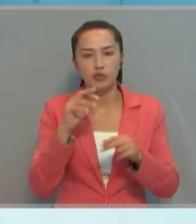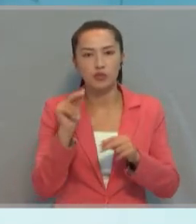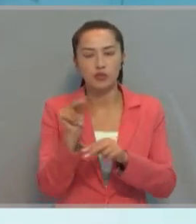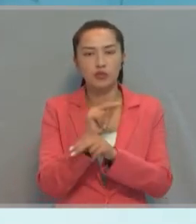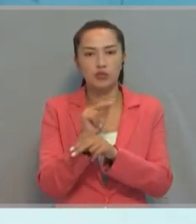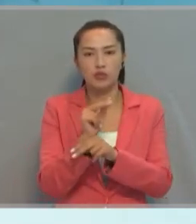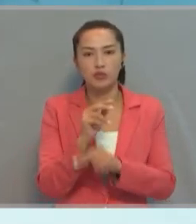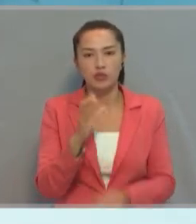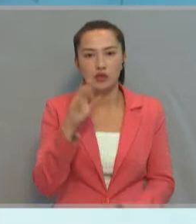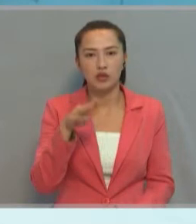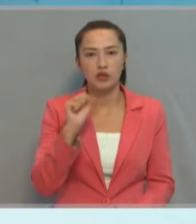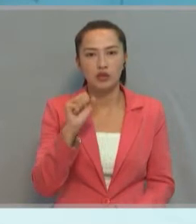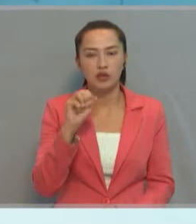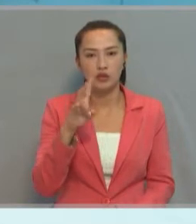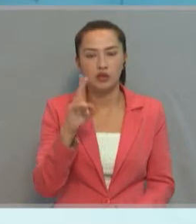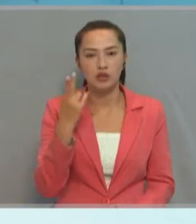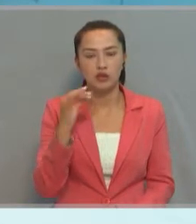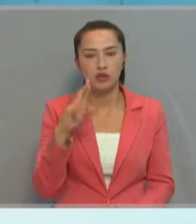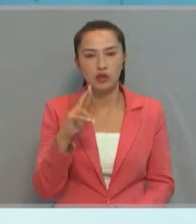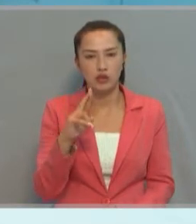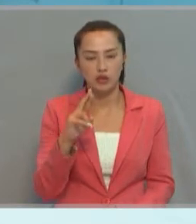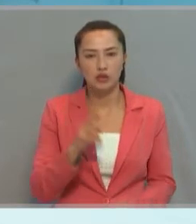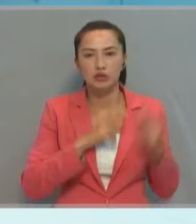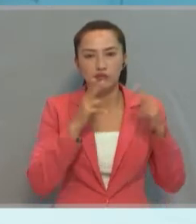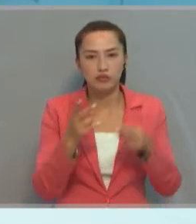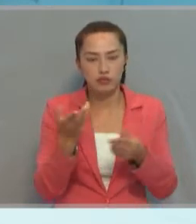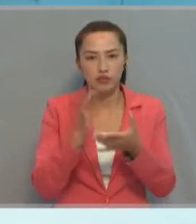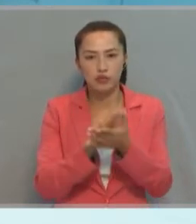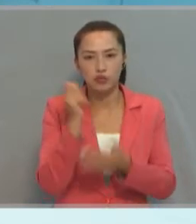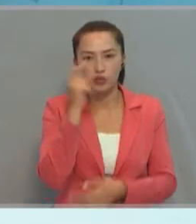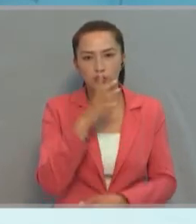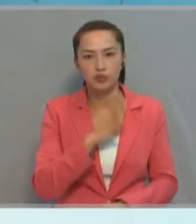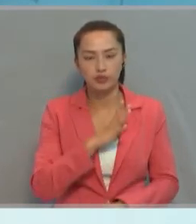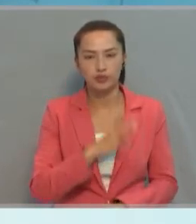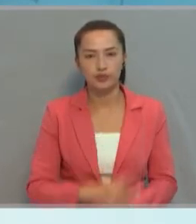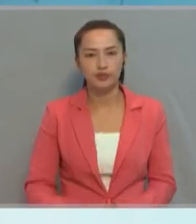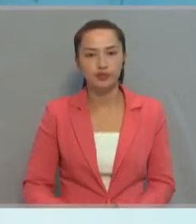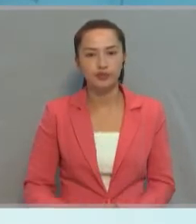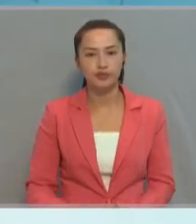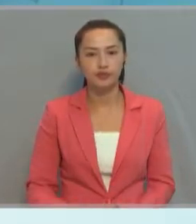қосалқы станциясының жұмысымен танысып айтқан әріптесім Гүлнара Асқарқызының бейнематериалын көрейік.